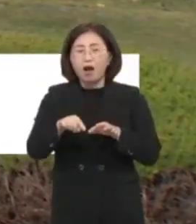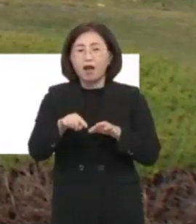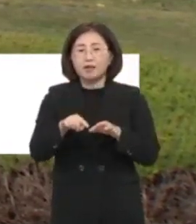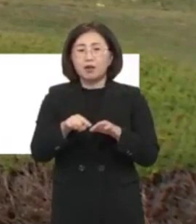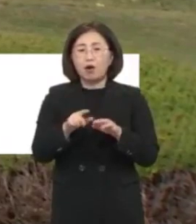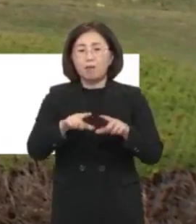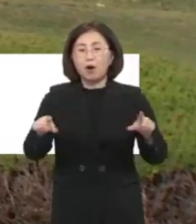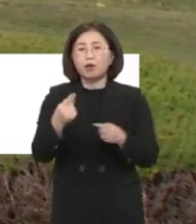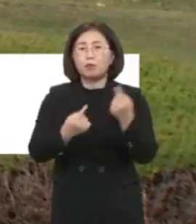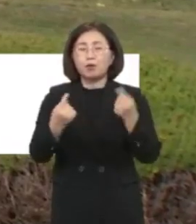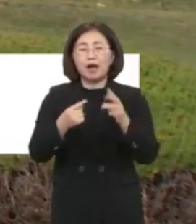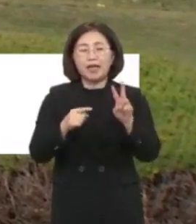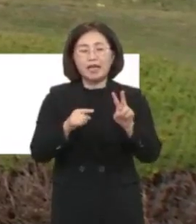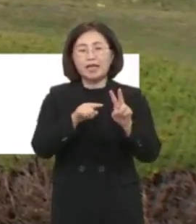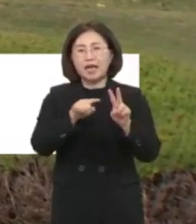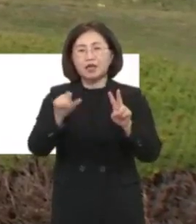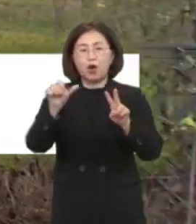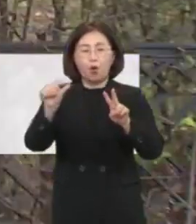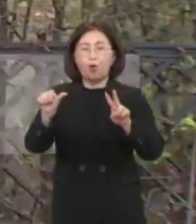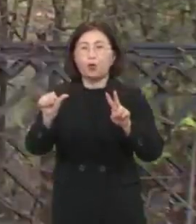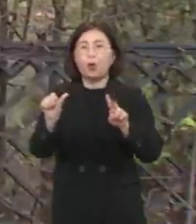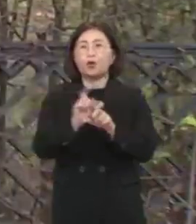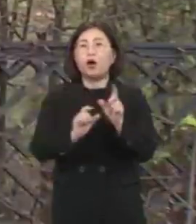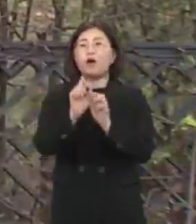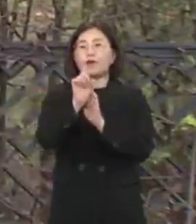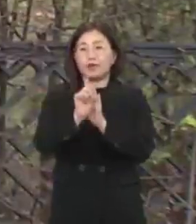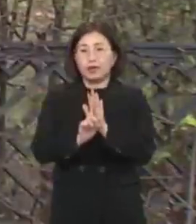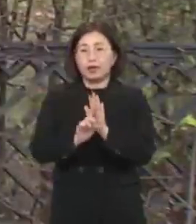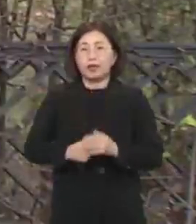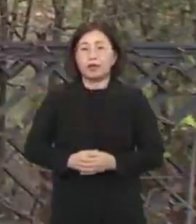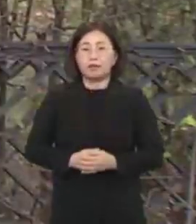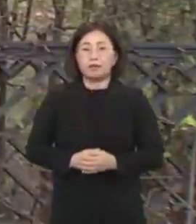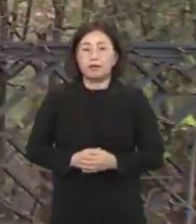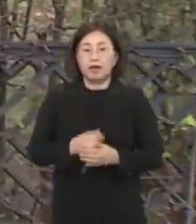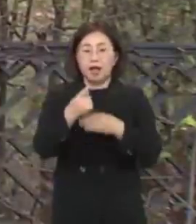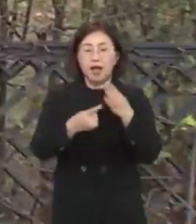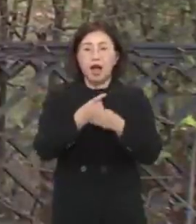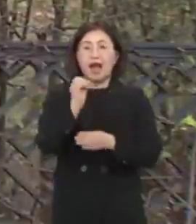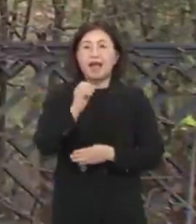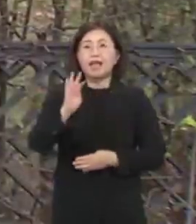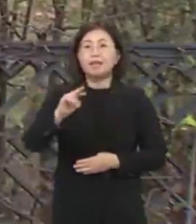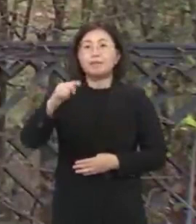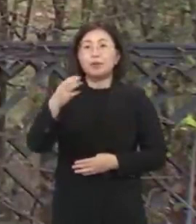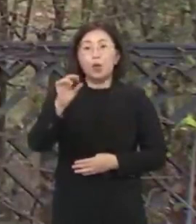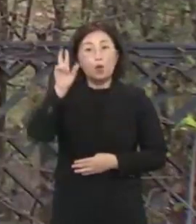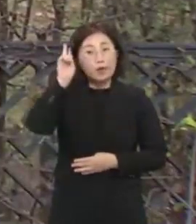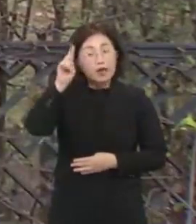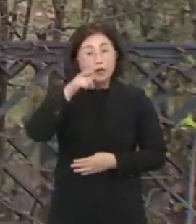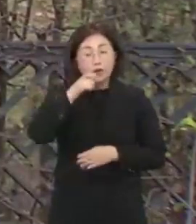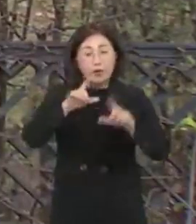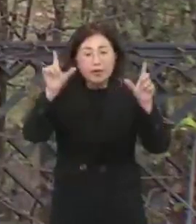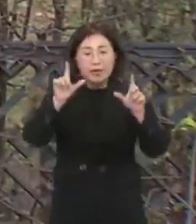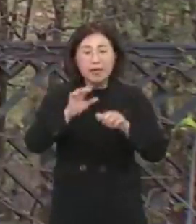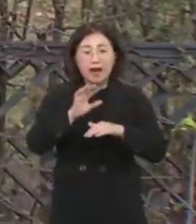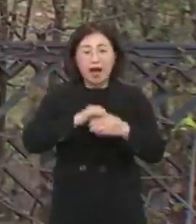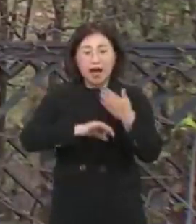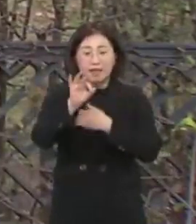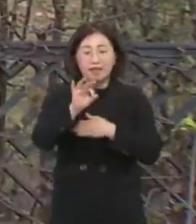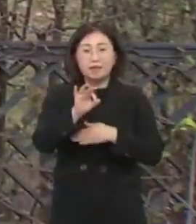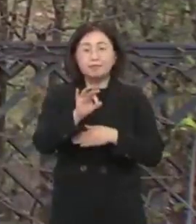2에서 5도가량 낮은 기온을 보이겠습니다. 절기상 입동인 오는 수요일엔 아침 최저기온이 0도에 달하는 등